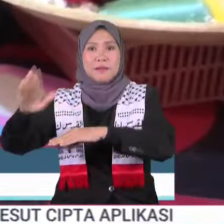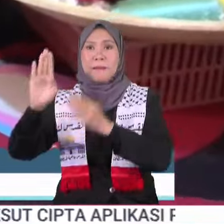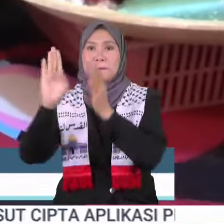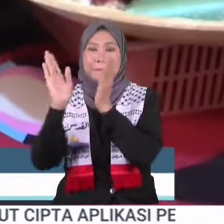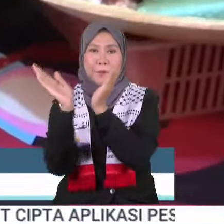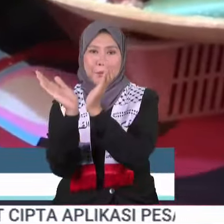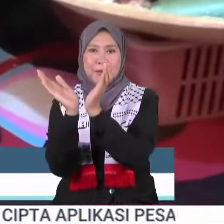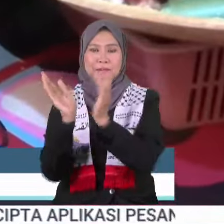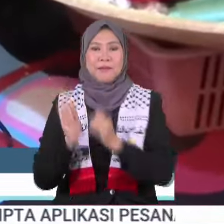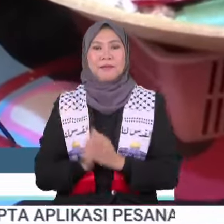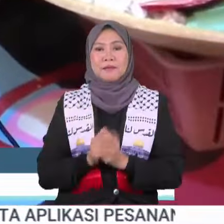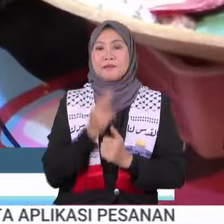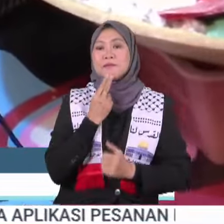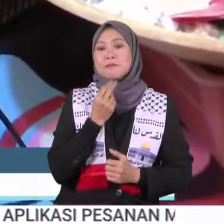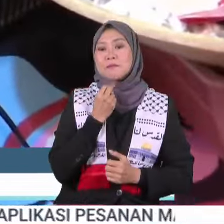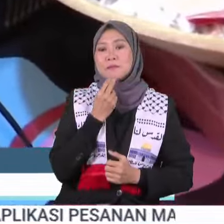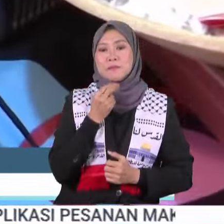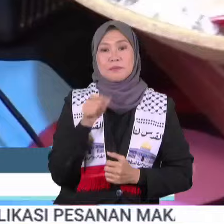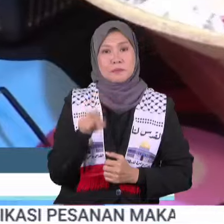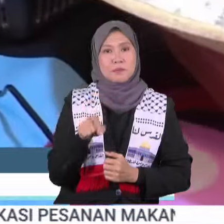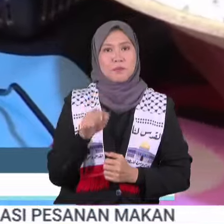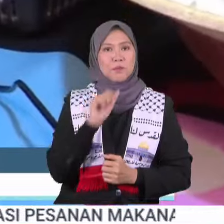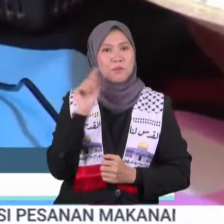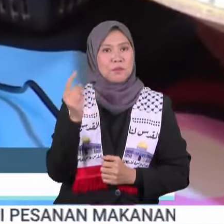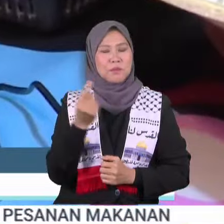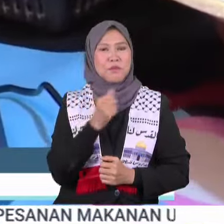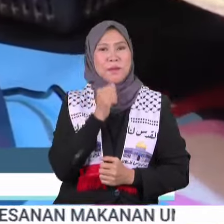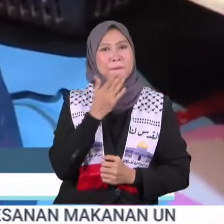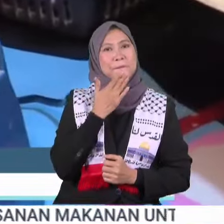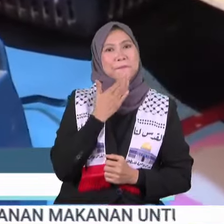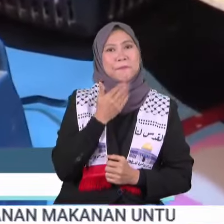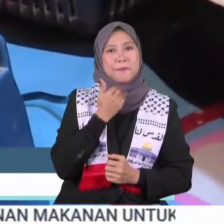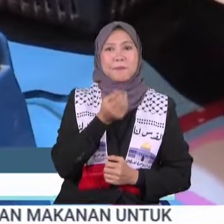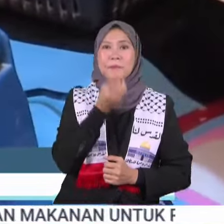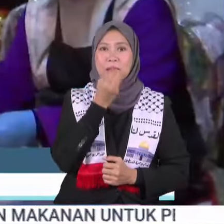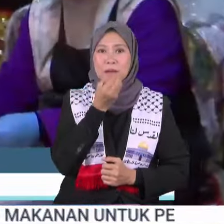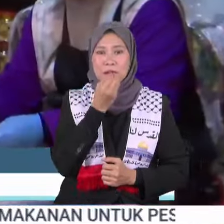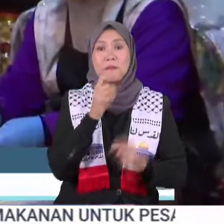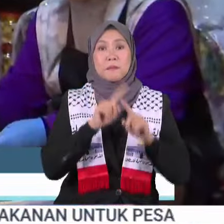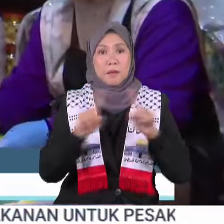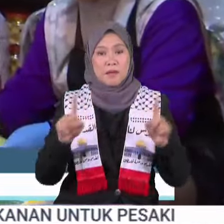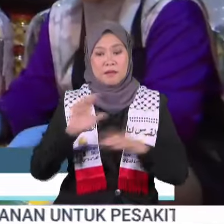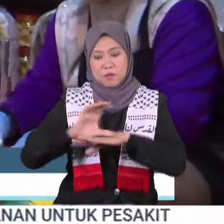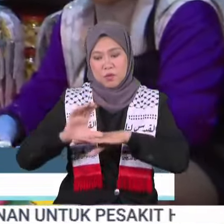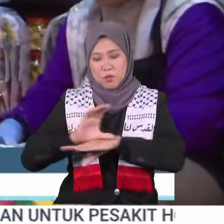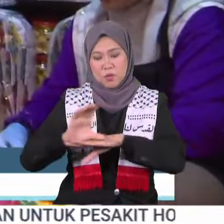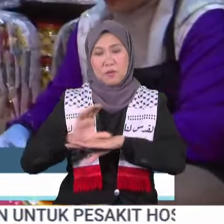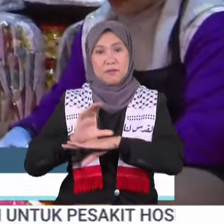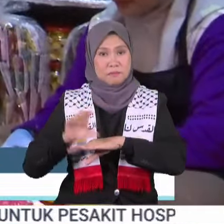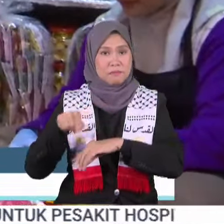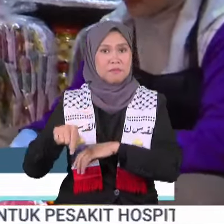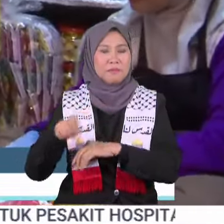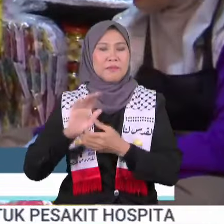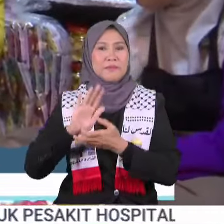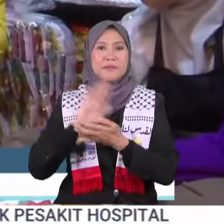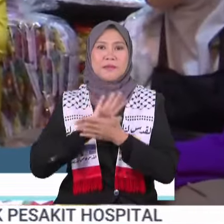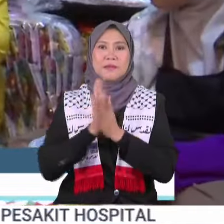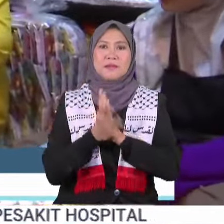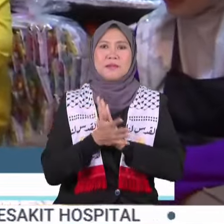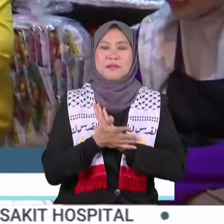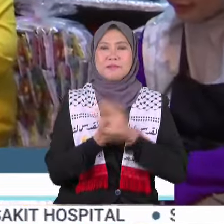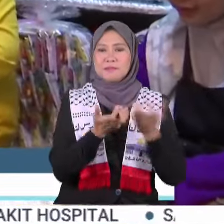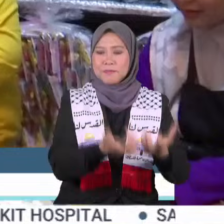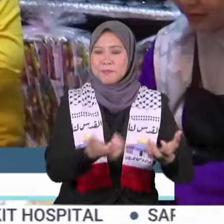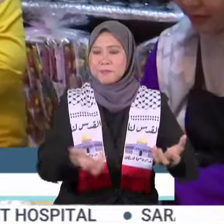bagi pelanggan gula-gula ini bukan sekadar pemanis mulut harian malah coklat Nis ini dijadikan sebagai